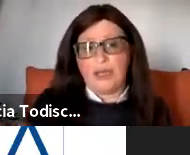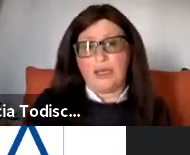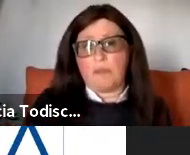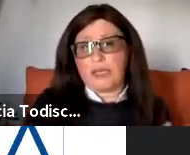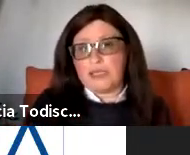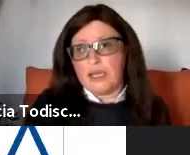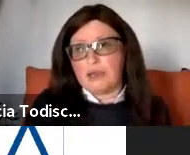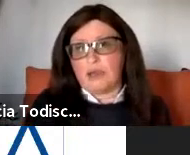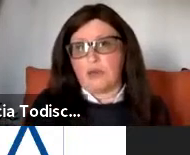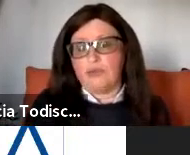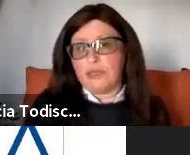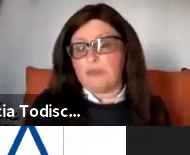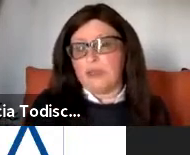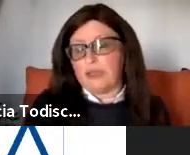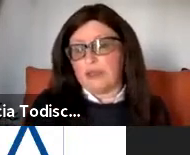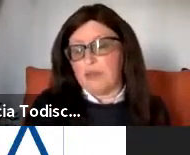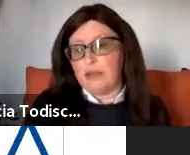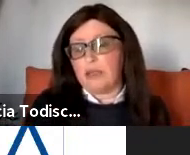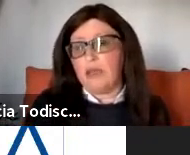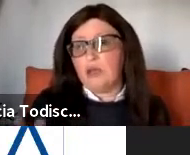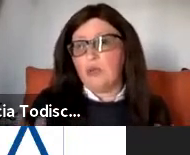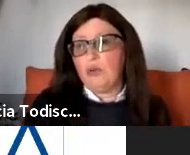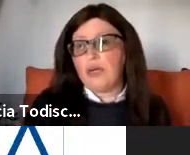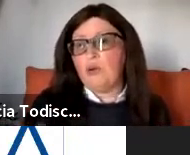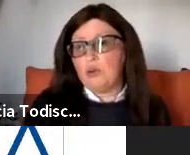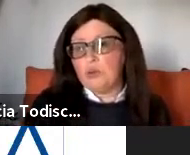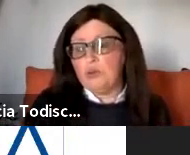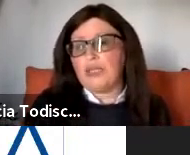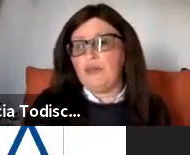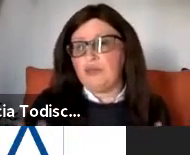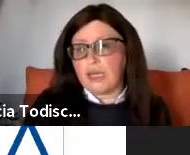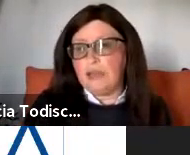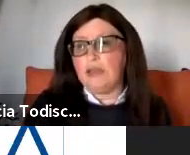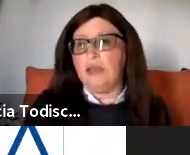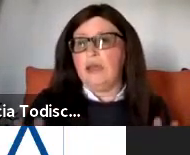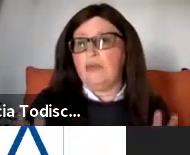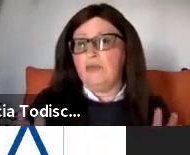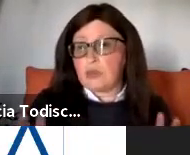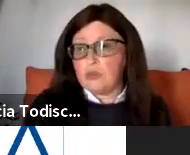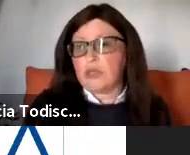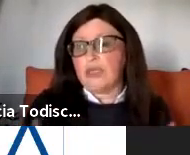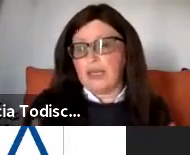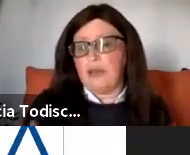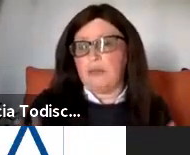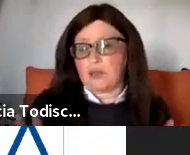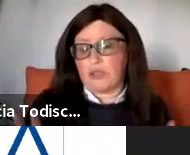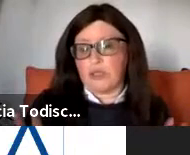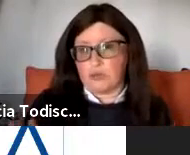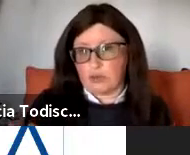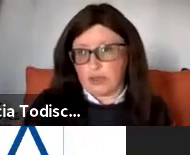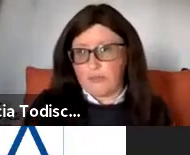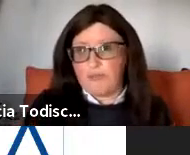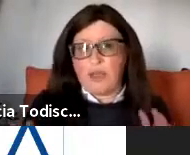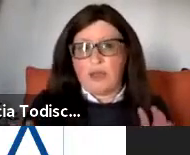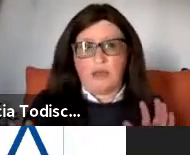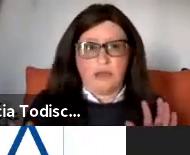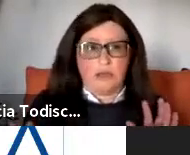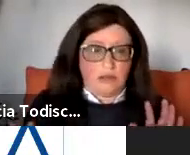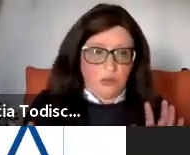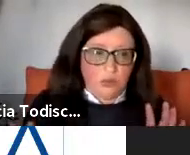Sordi, che rappresentano fondamentalmente due culture differenti vissute dalle persone